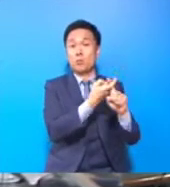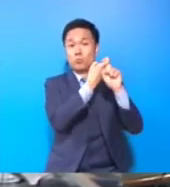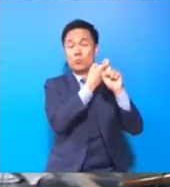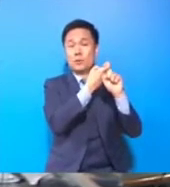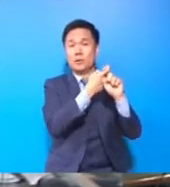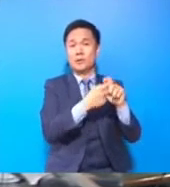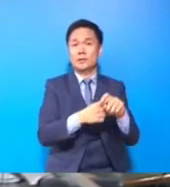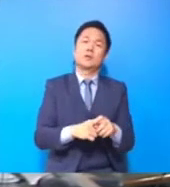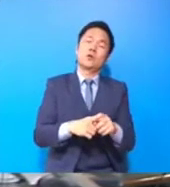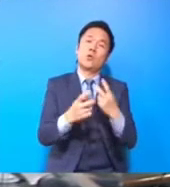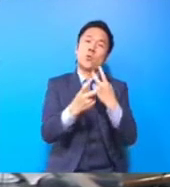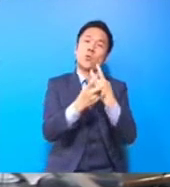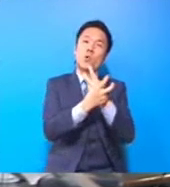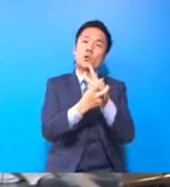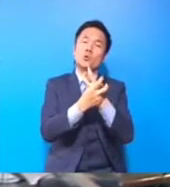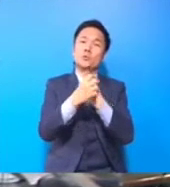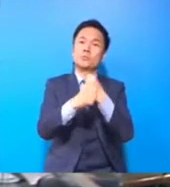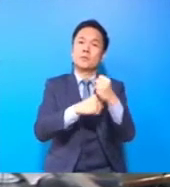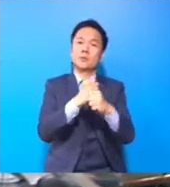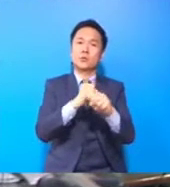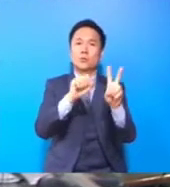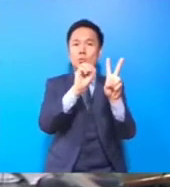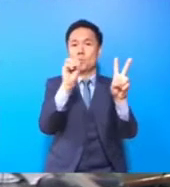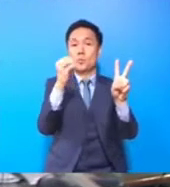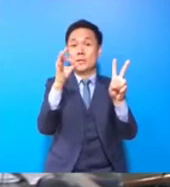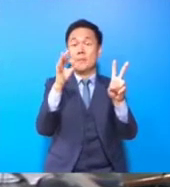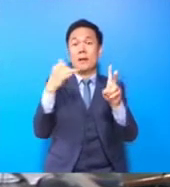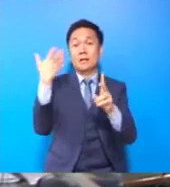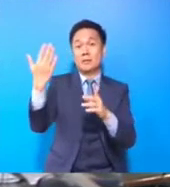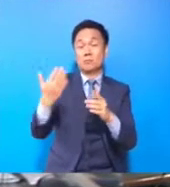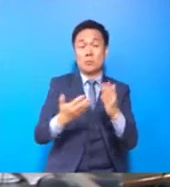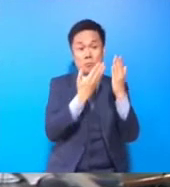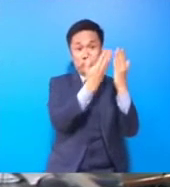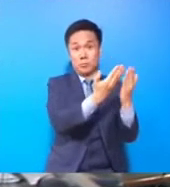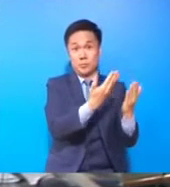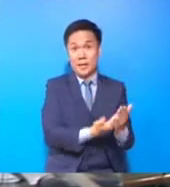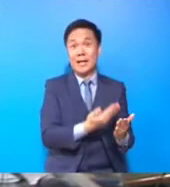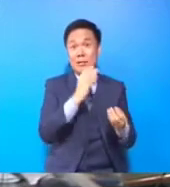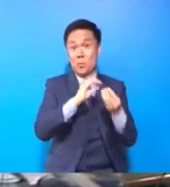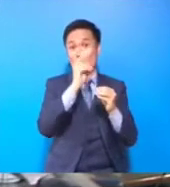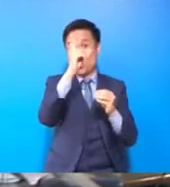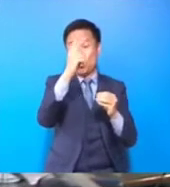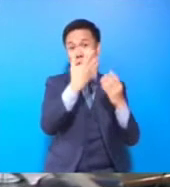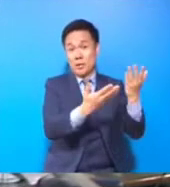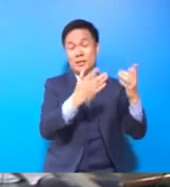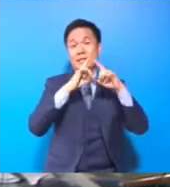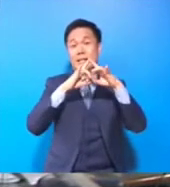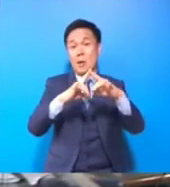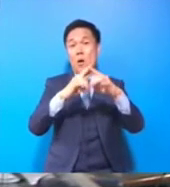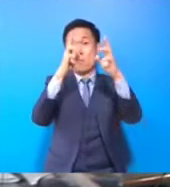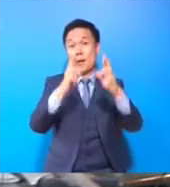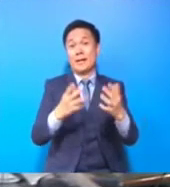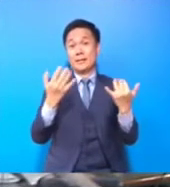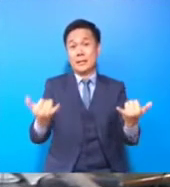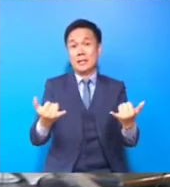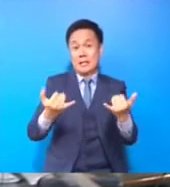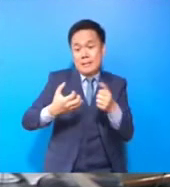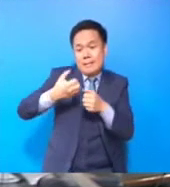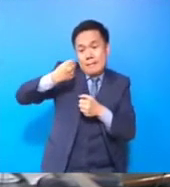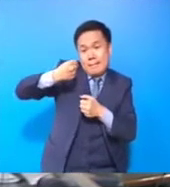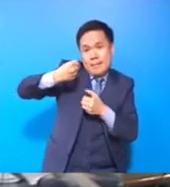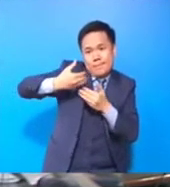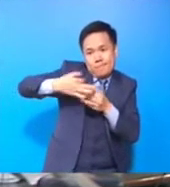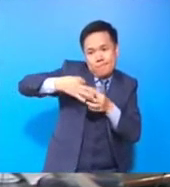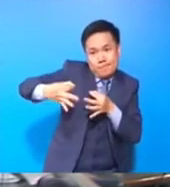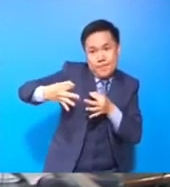khususnya di seberang pasir telah menuju ke pacekelan baru Buyung terus ke tanah merah dan juga di jembatan tersebut menuju ke